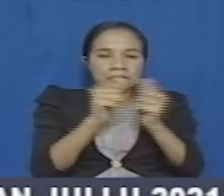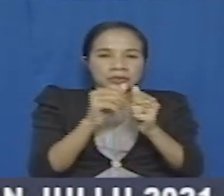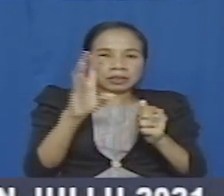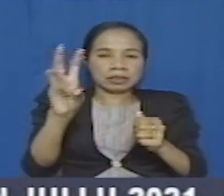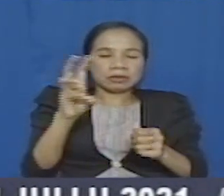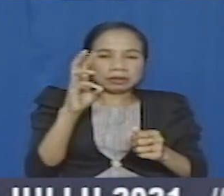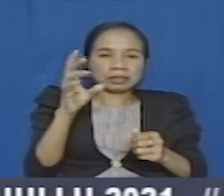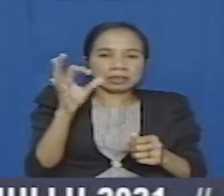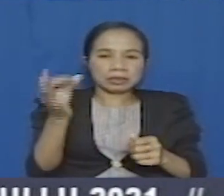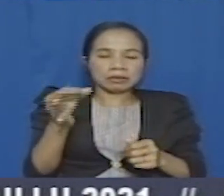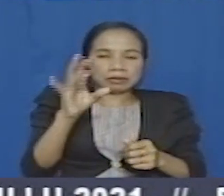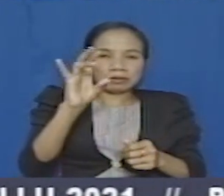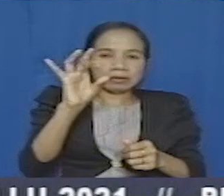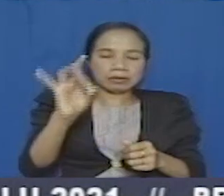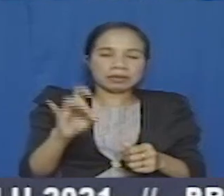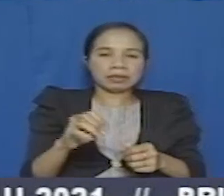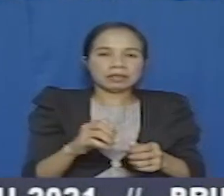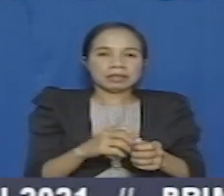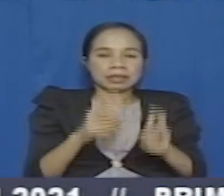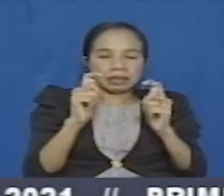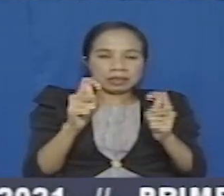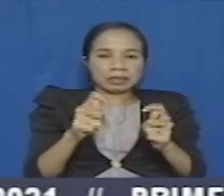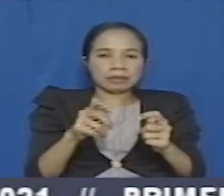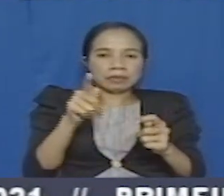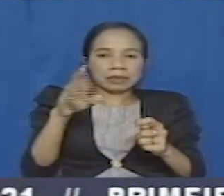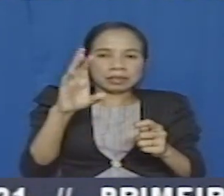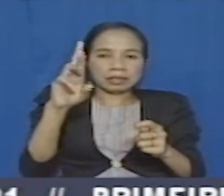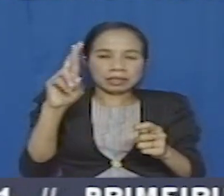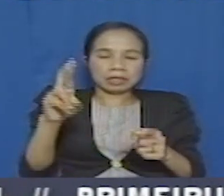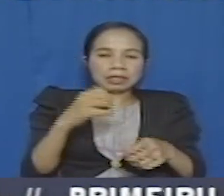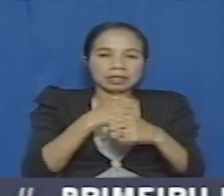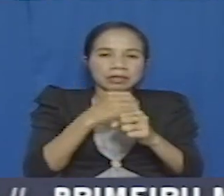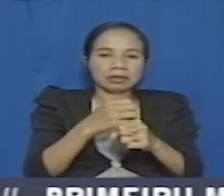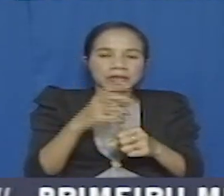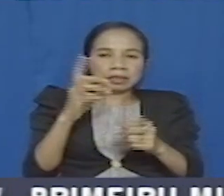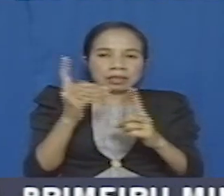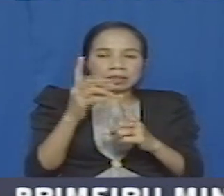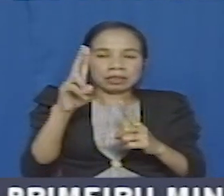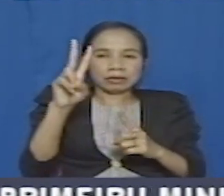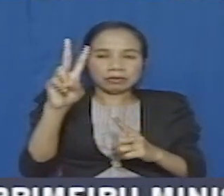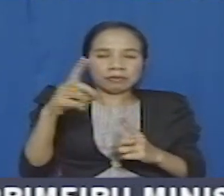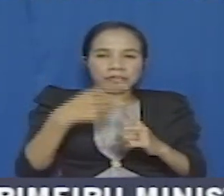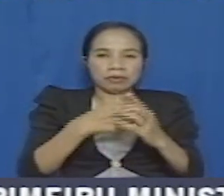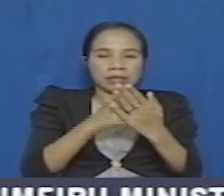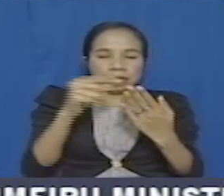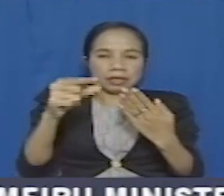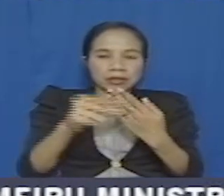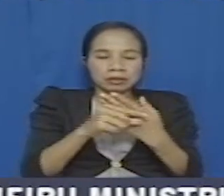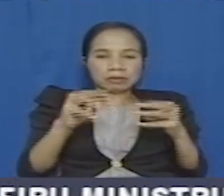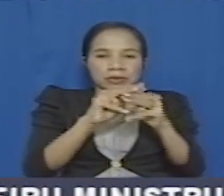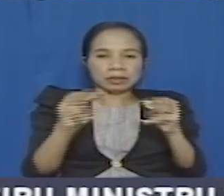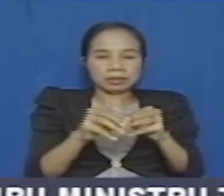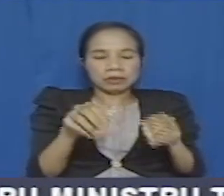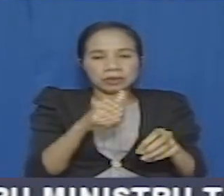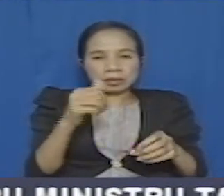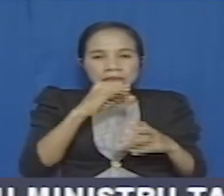neng sia nulu resin walu. Enquanto total teste PCR nebe halau ia loron rua fulang agosto, ia município